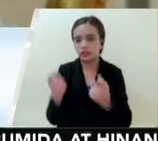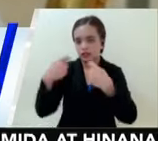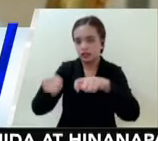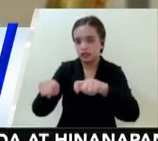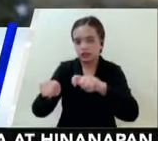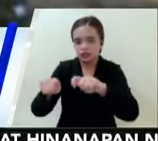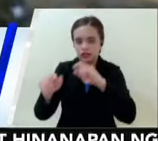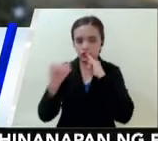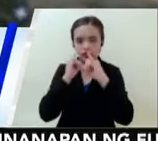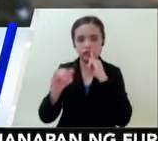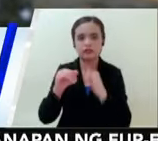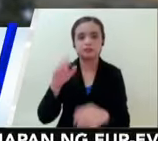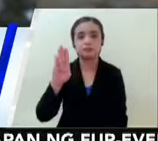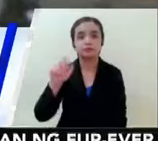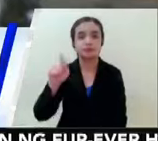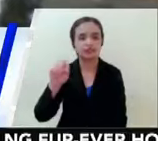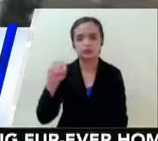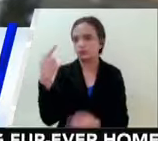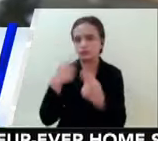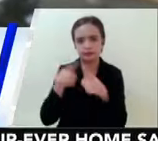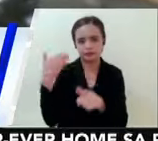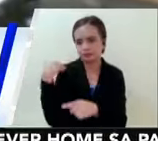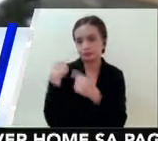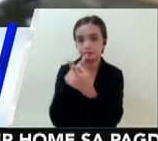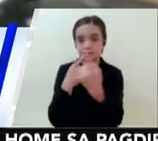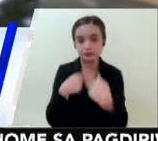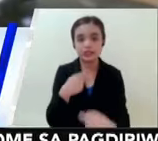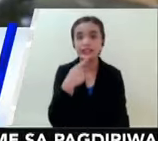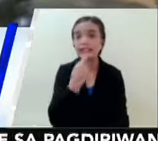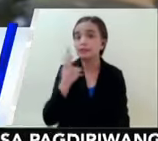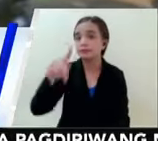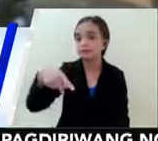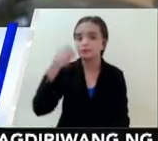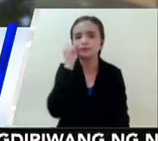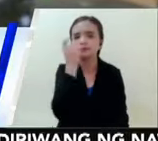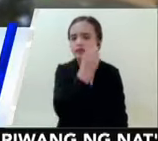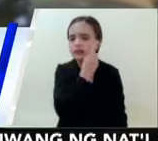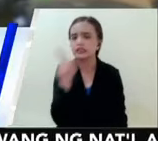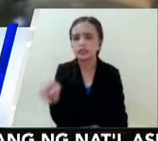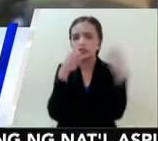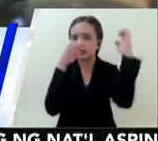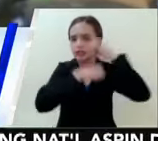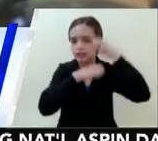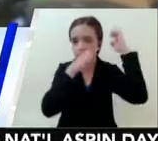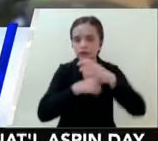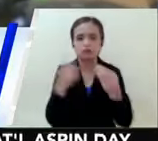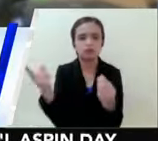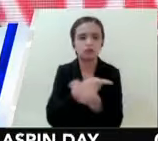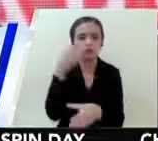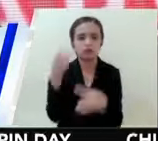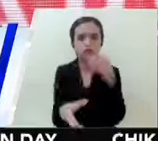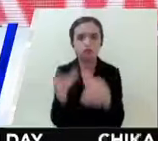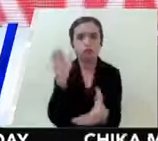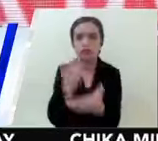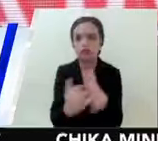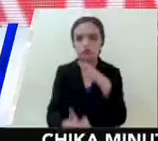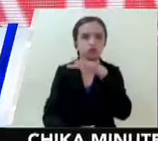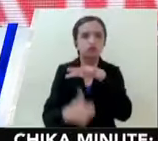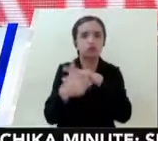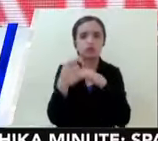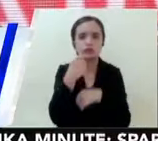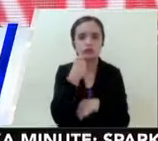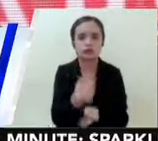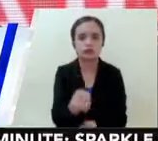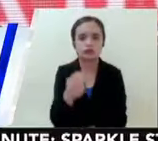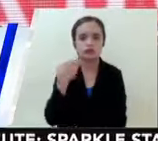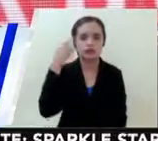pa siya sumasagot. Nauna nang sinabi ni VP Sara na inaasahan na raw niya ang impeachment case na unang lumutang nang banggitin nito ni Attorney Harry Roque.